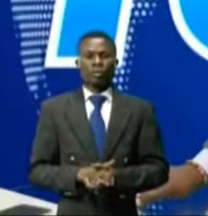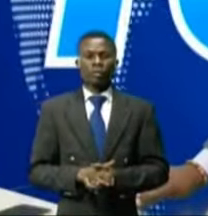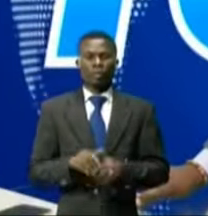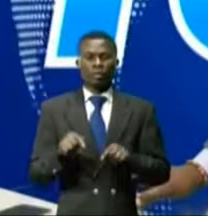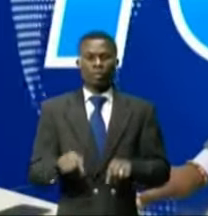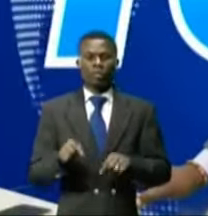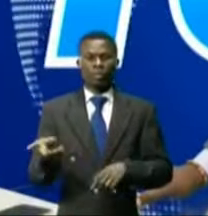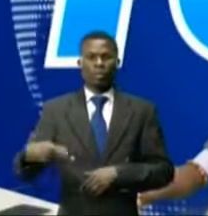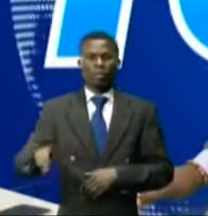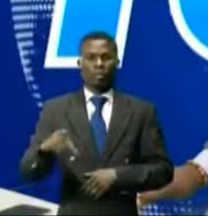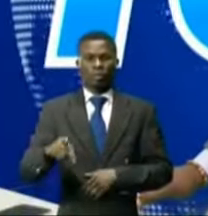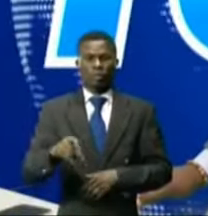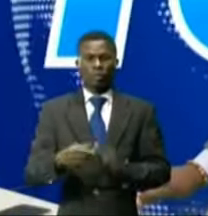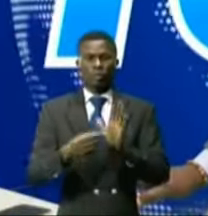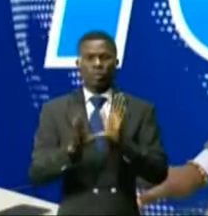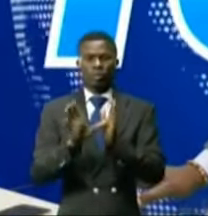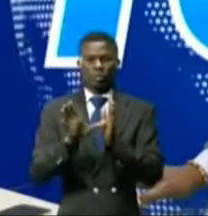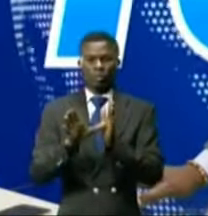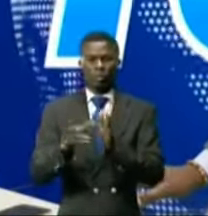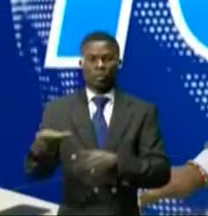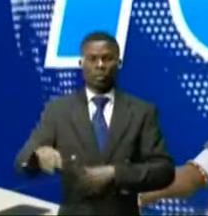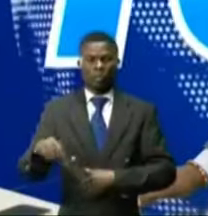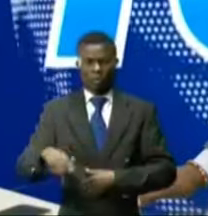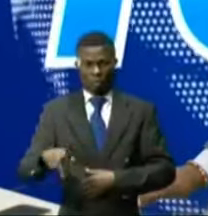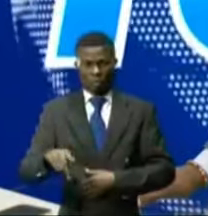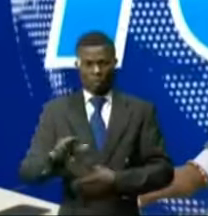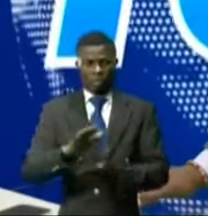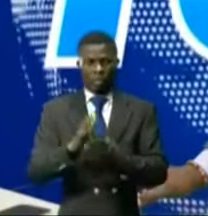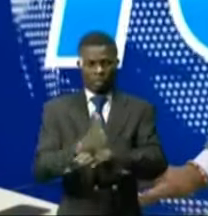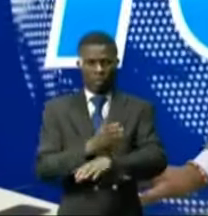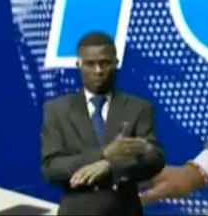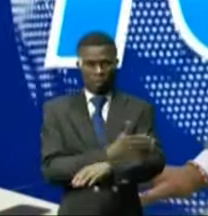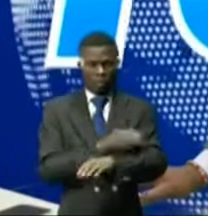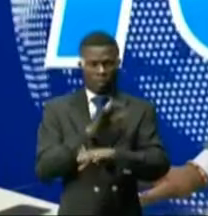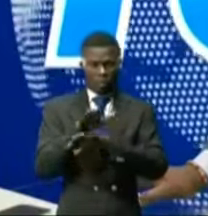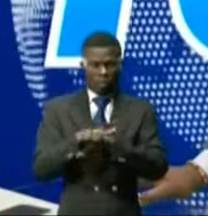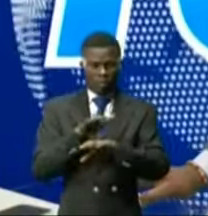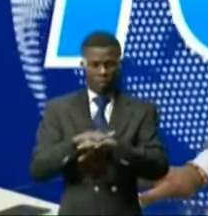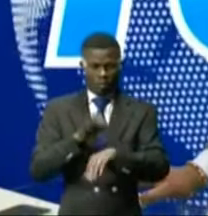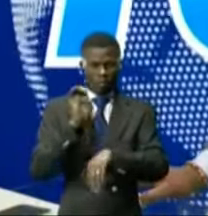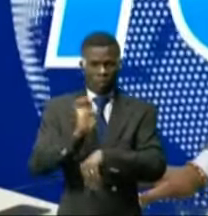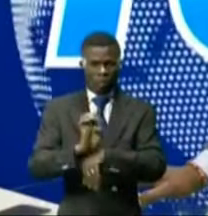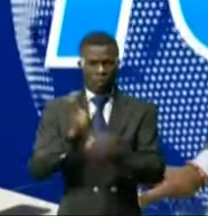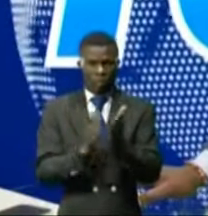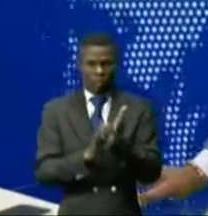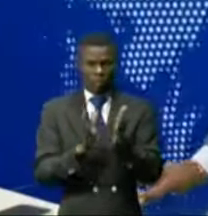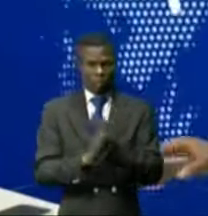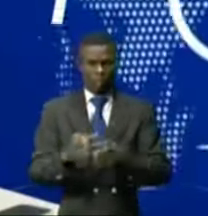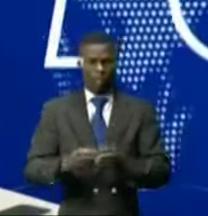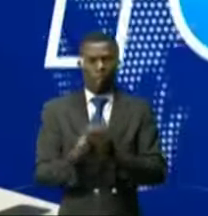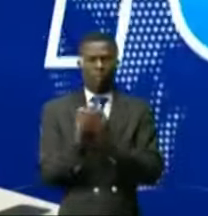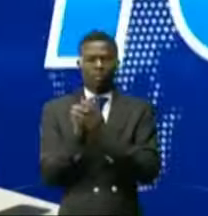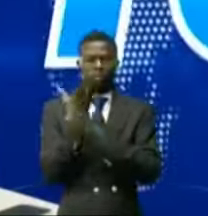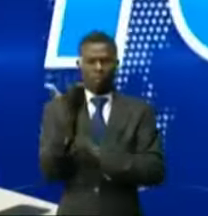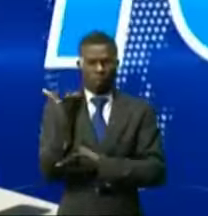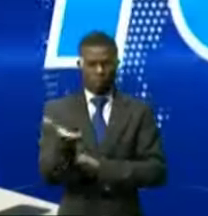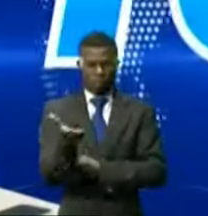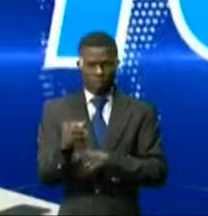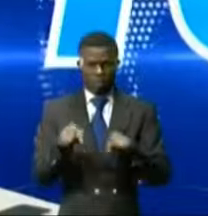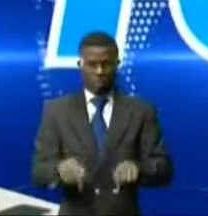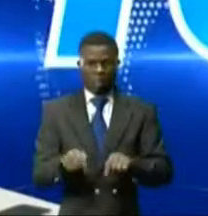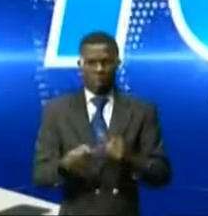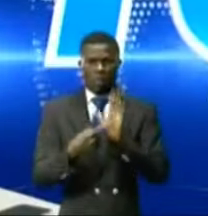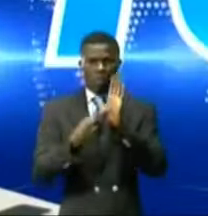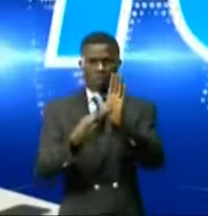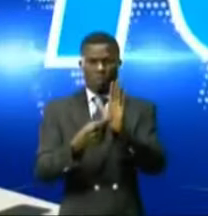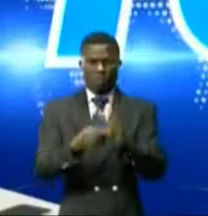Rendons-nous en province. C'est l'image d'une province qui s'y modernise petit à petit. Des écoles sortent de terre, aussi de routes réhabilitées. Madame, messieurs, ce soir nous vous